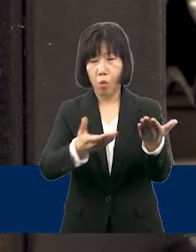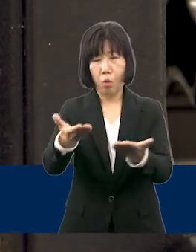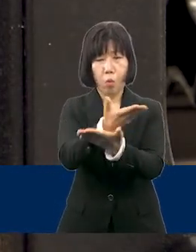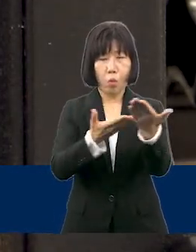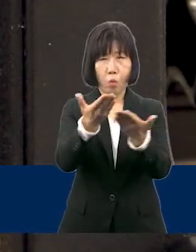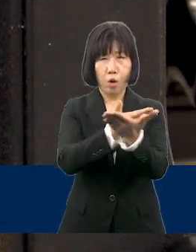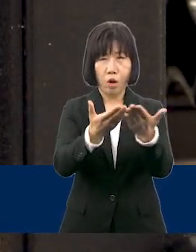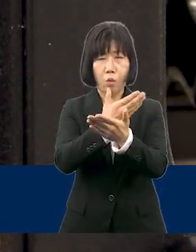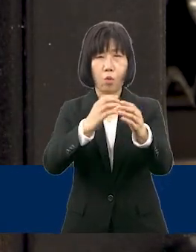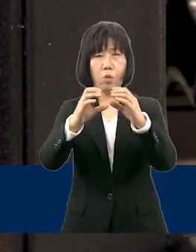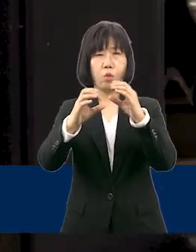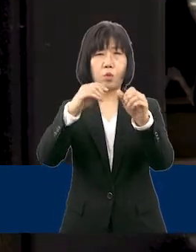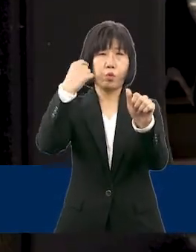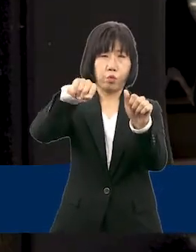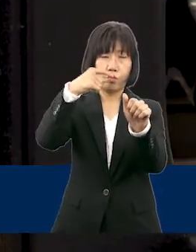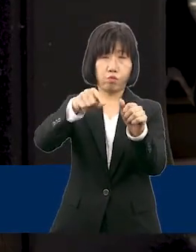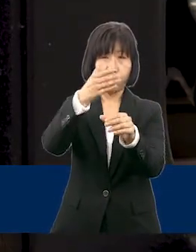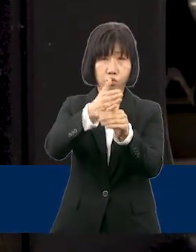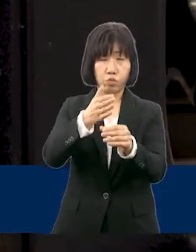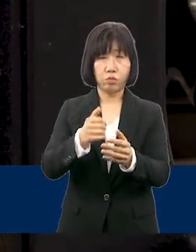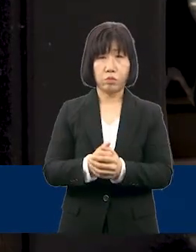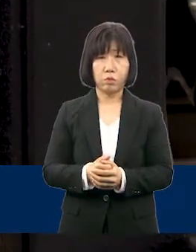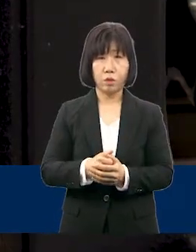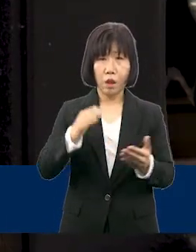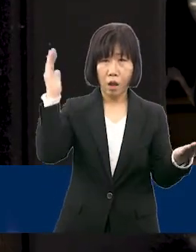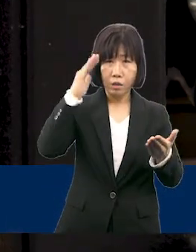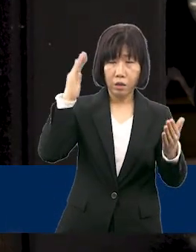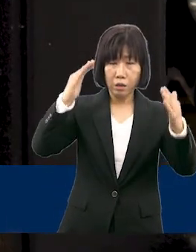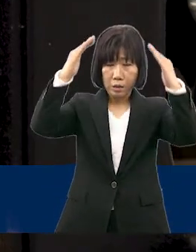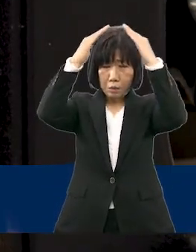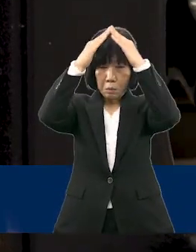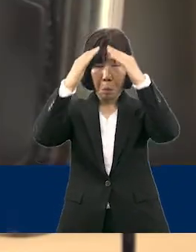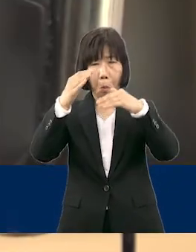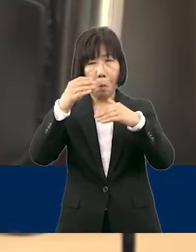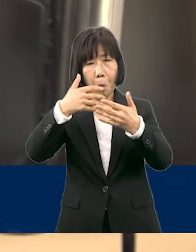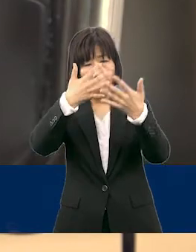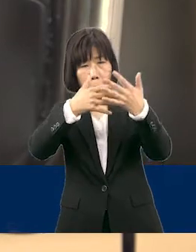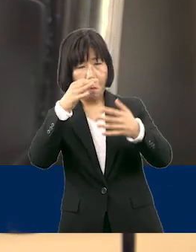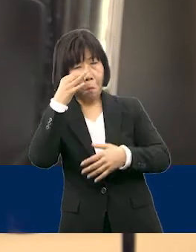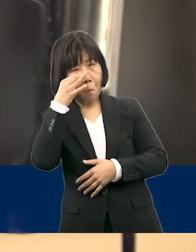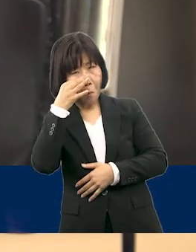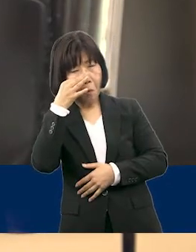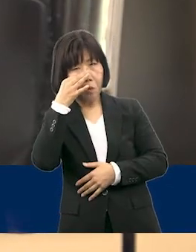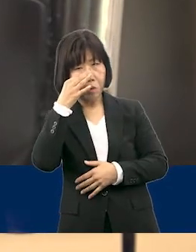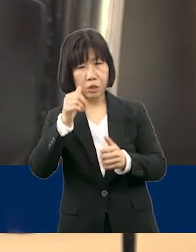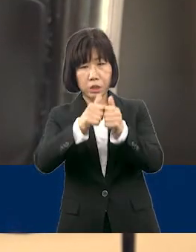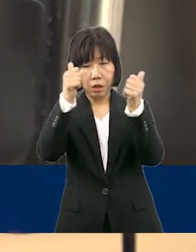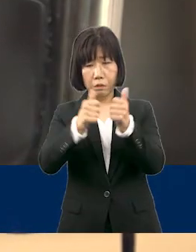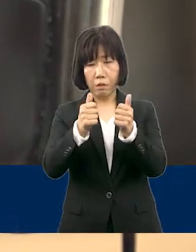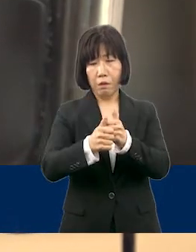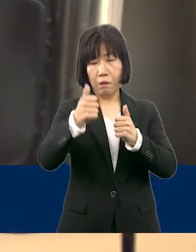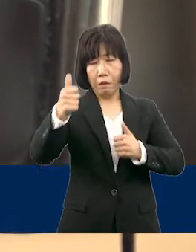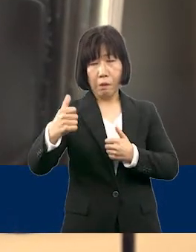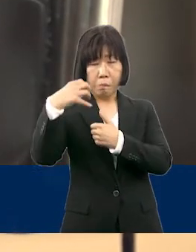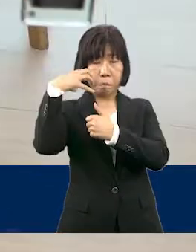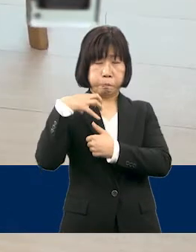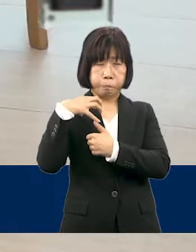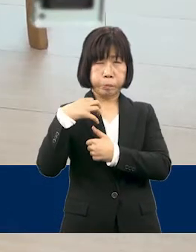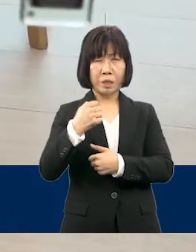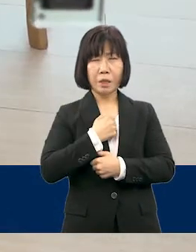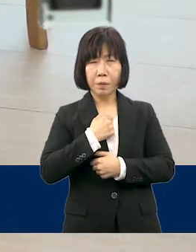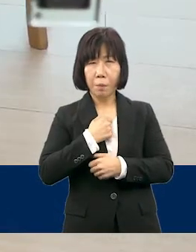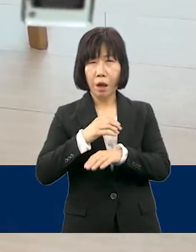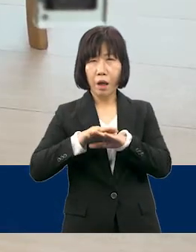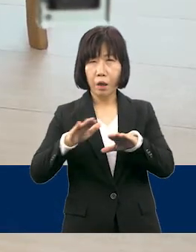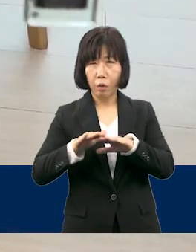공유하며 소통하고 있습니다 이에 따라 수강생들은 집에서 강의를 보며 사회적 거리 두기에 따른 고립감을